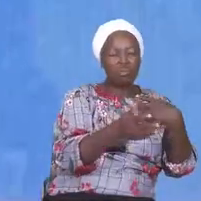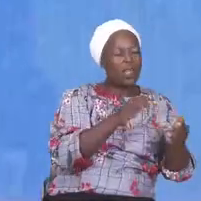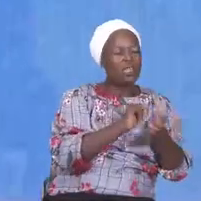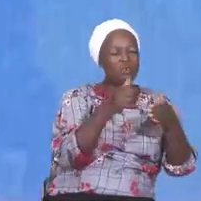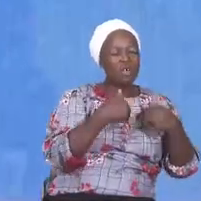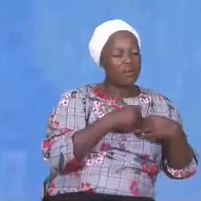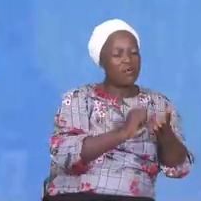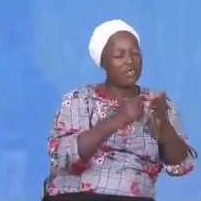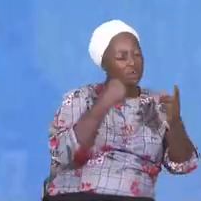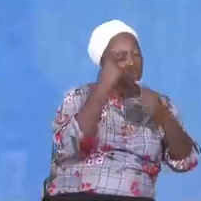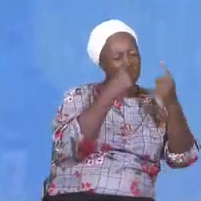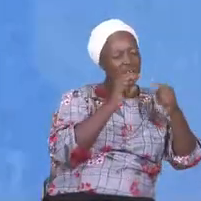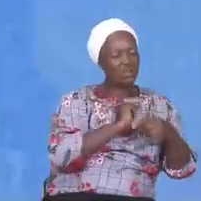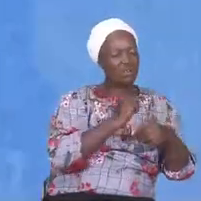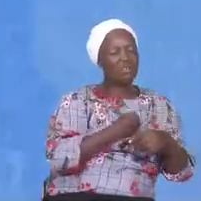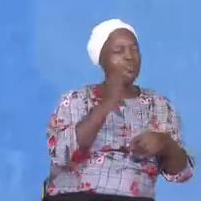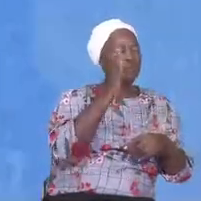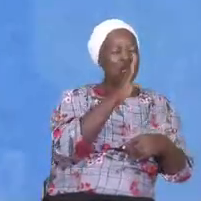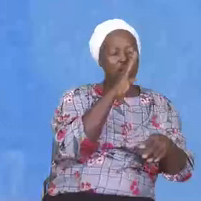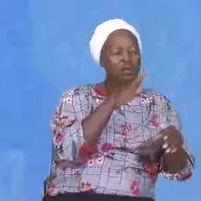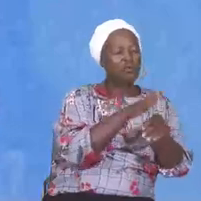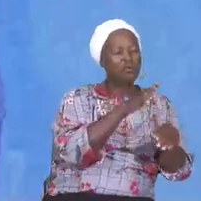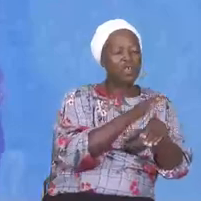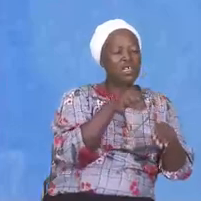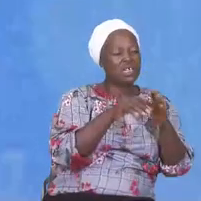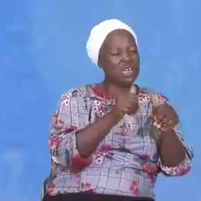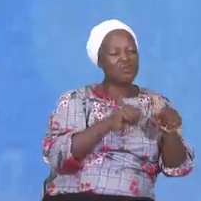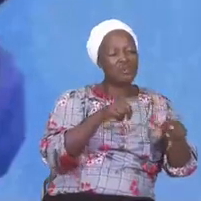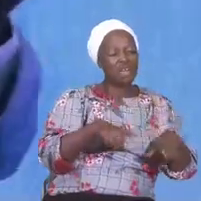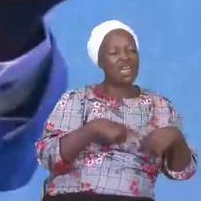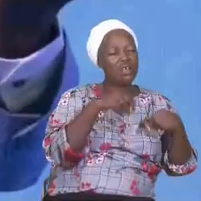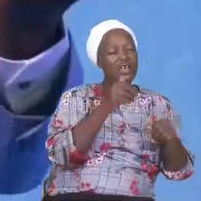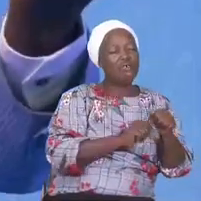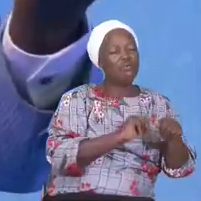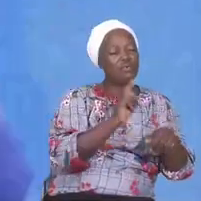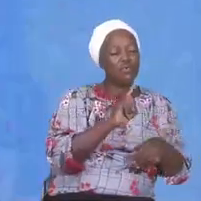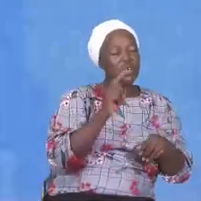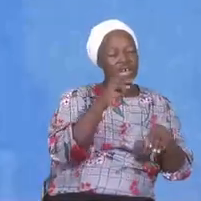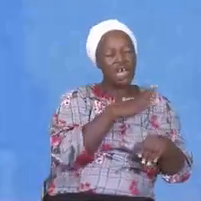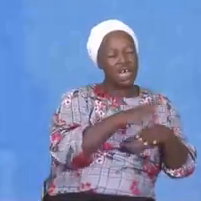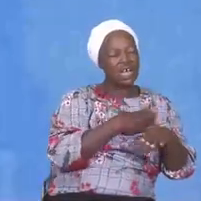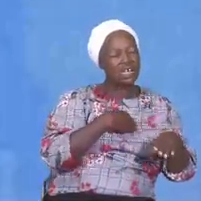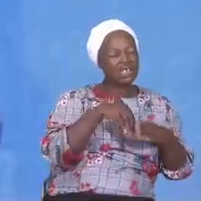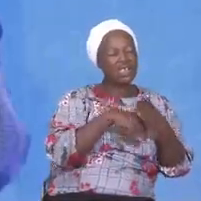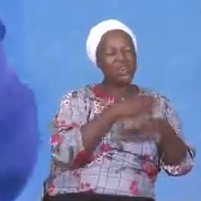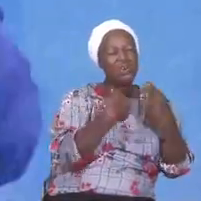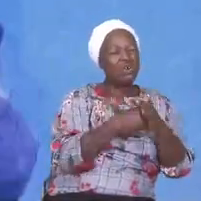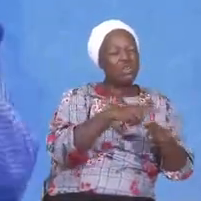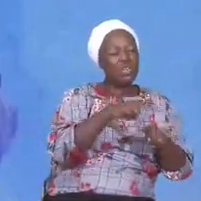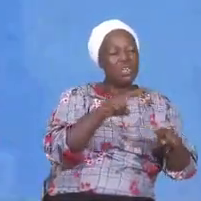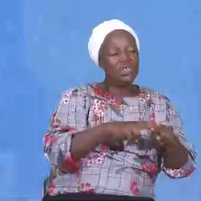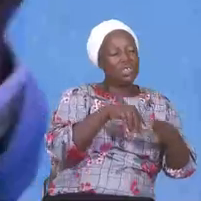as affranchis et nous disons tout ce que tu as écrit nous concernant sera accompli dans chaque